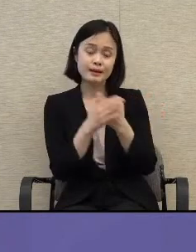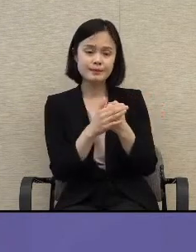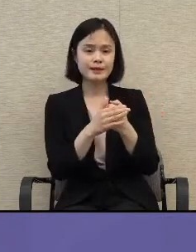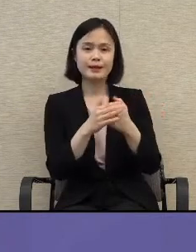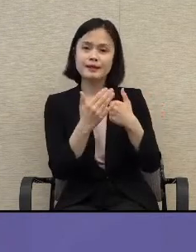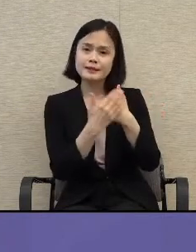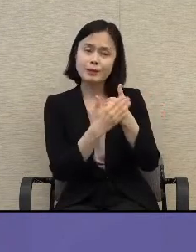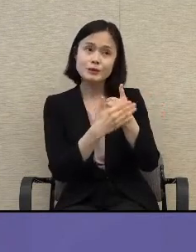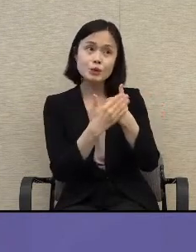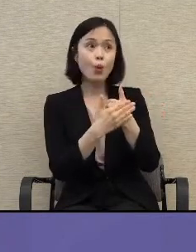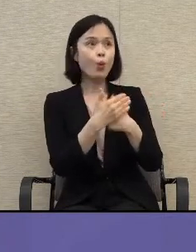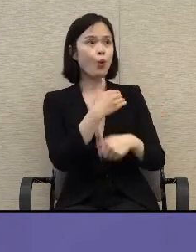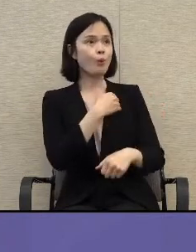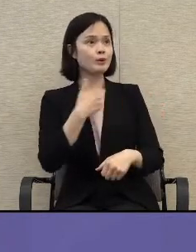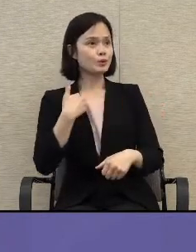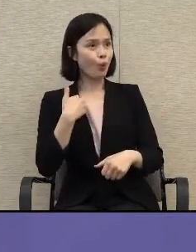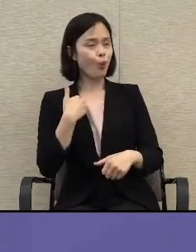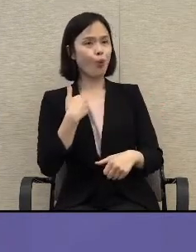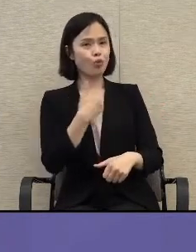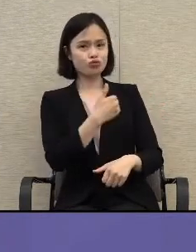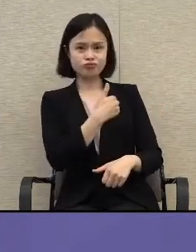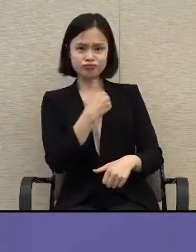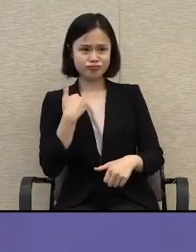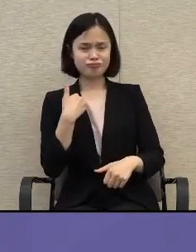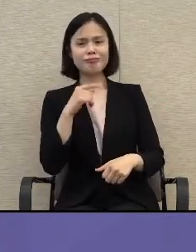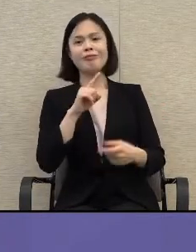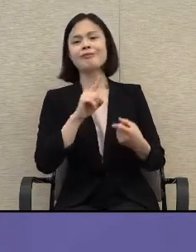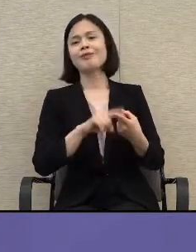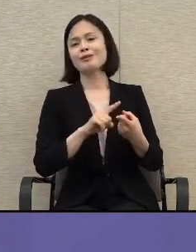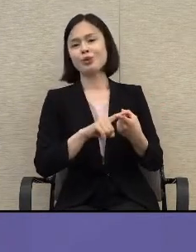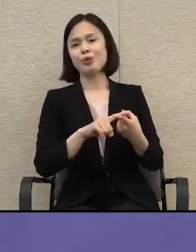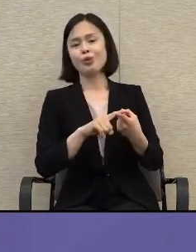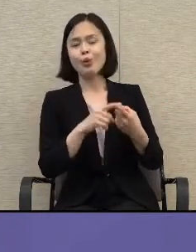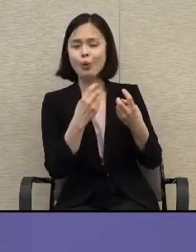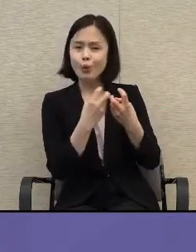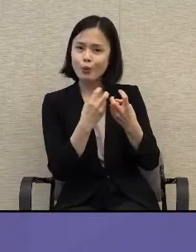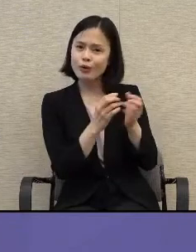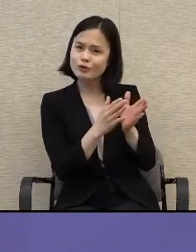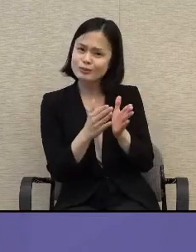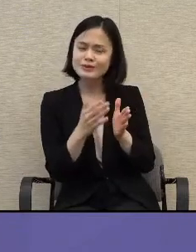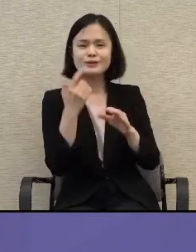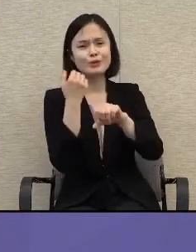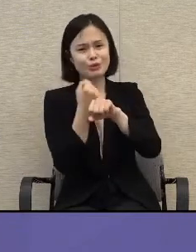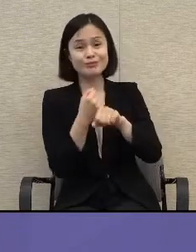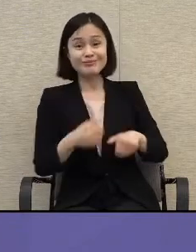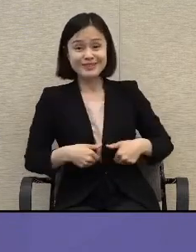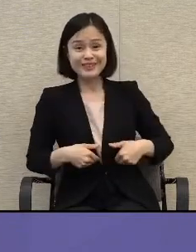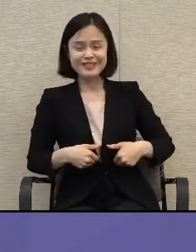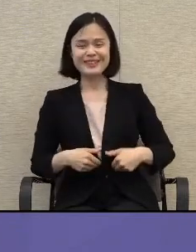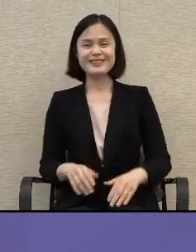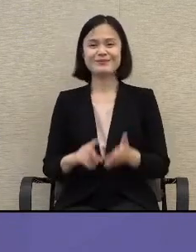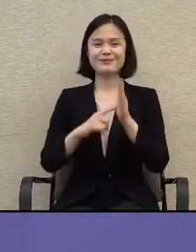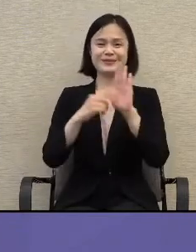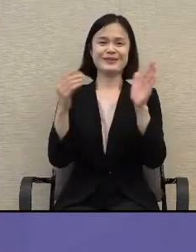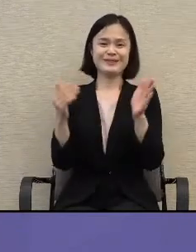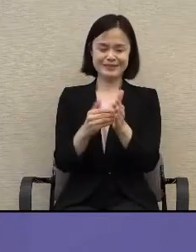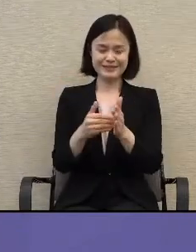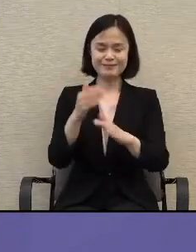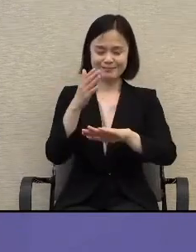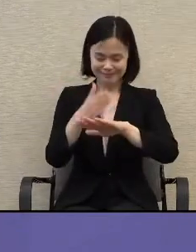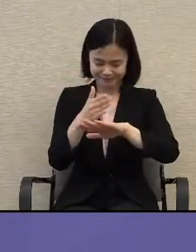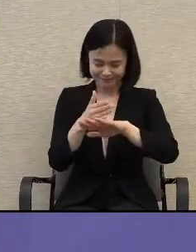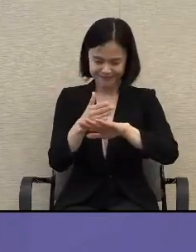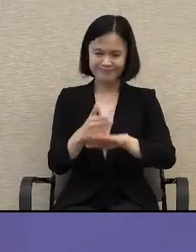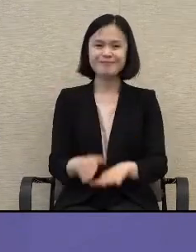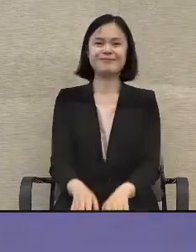서비스의 충분성, 질이라는 고민들도 해야 될것 같고 협업 연계를 다시 한번 말씀드리면서 마치도록 하겠습니다. 감사합니다.